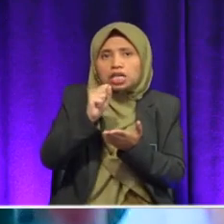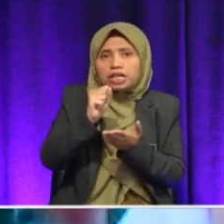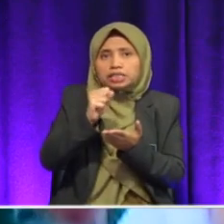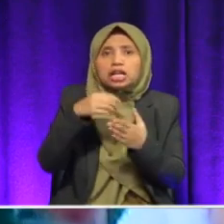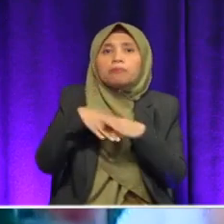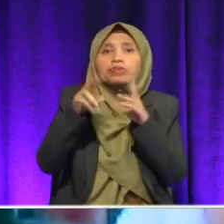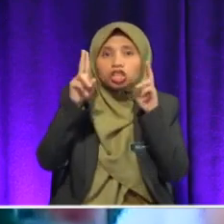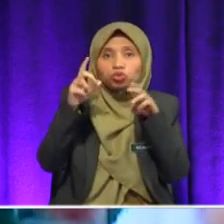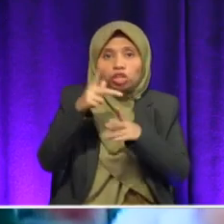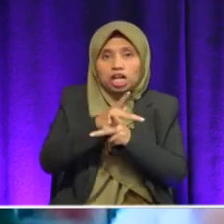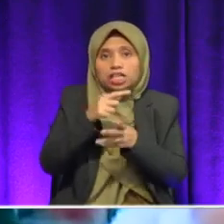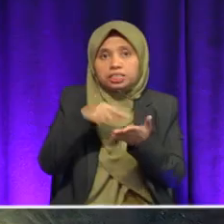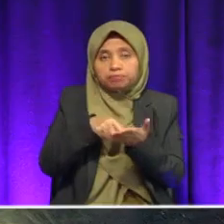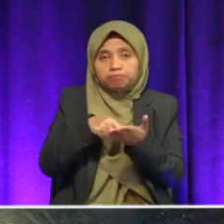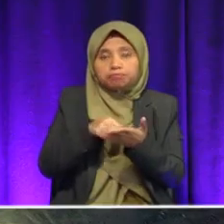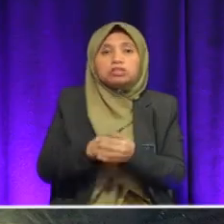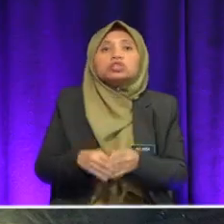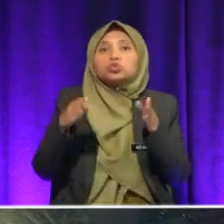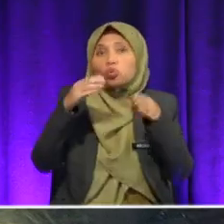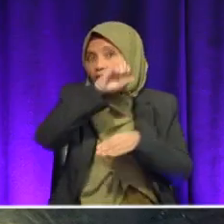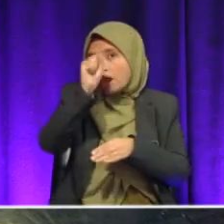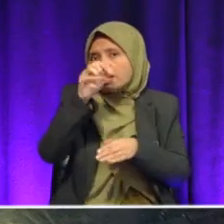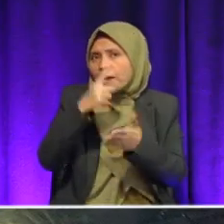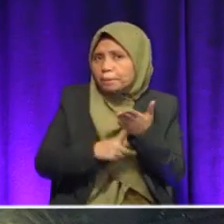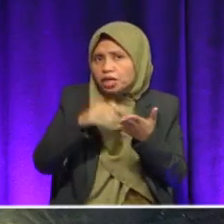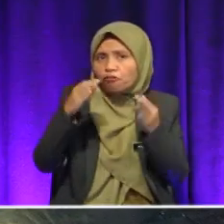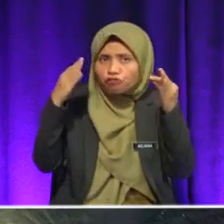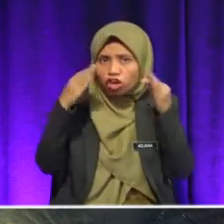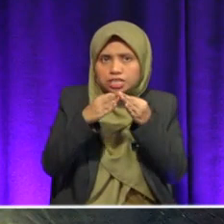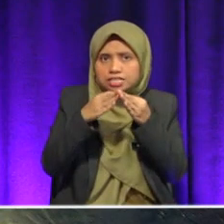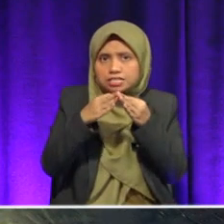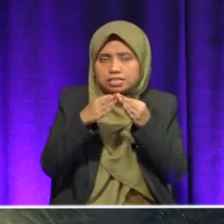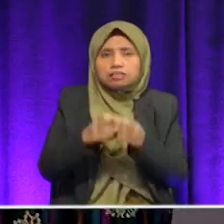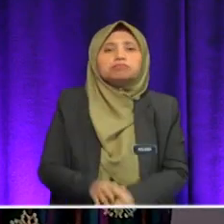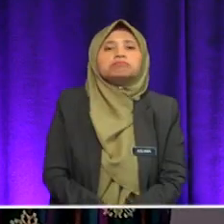hari ini Oke baiklah untuk mempelajari modus